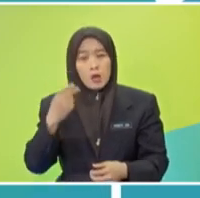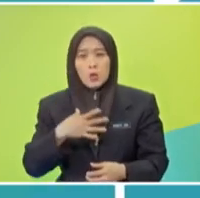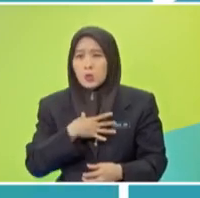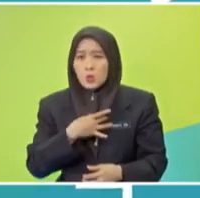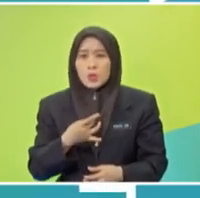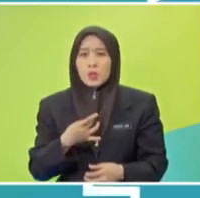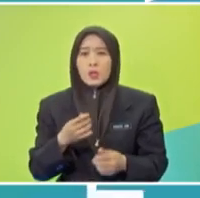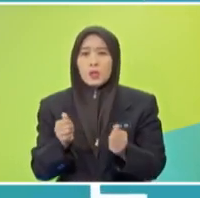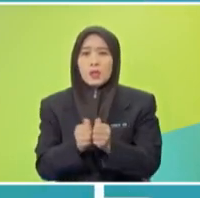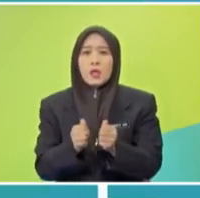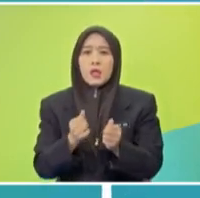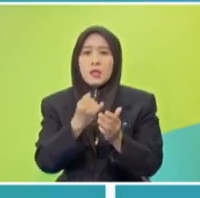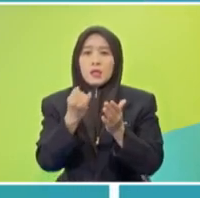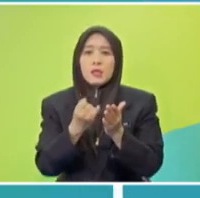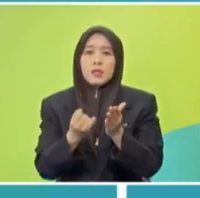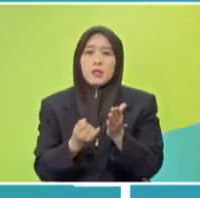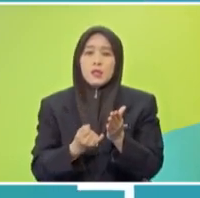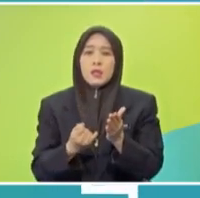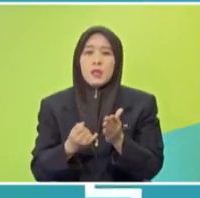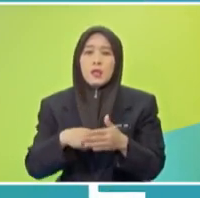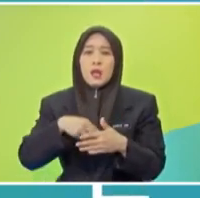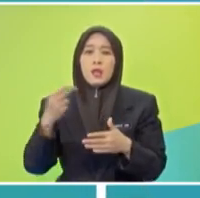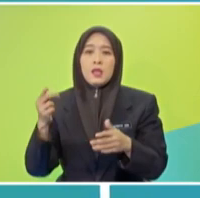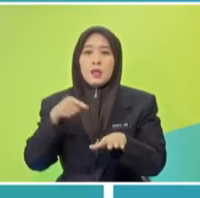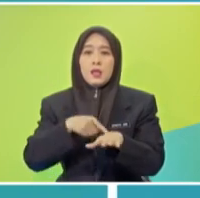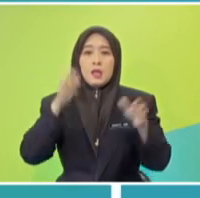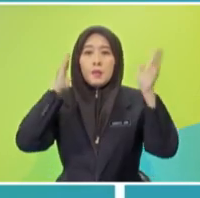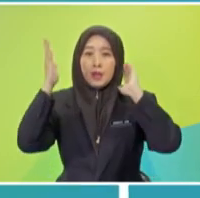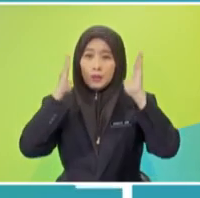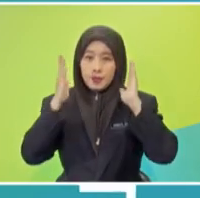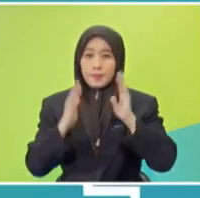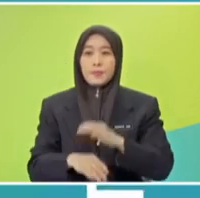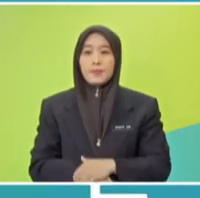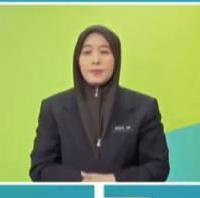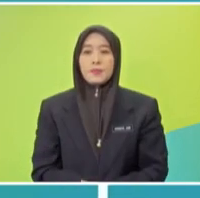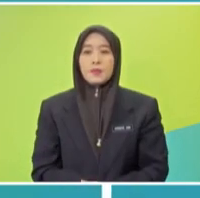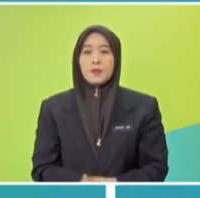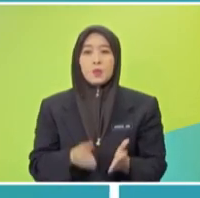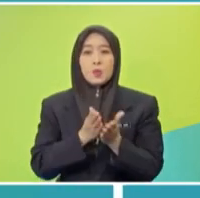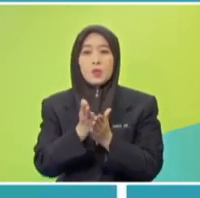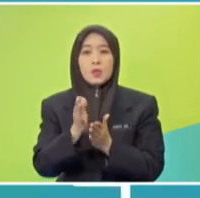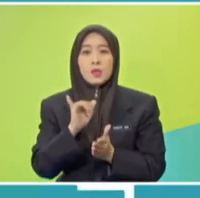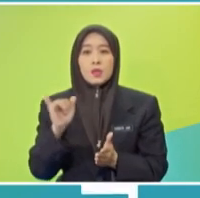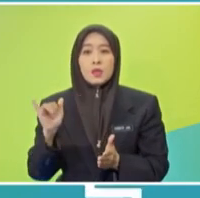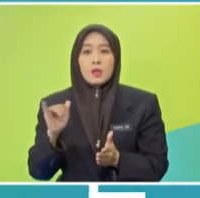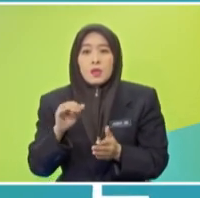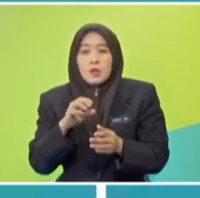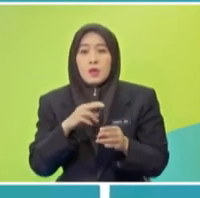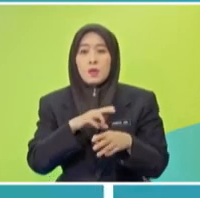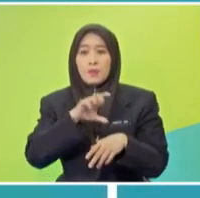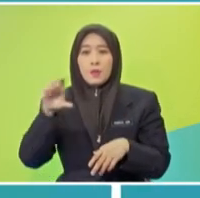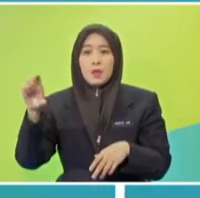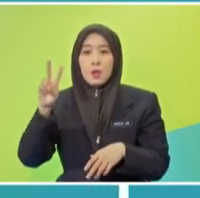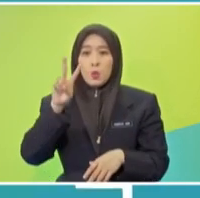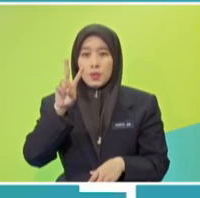ini kedatangan yang dihasilkan di Malaysia Oke terima kasih Hana Oke Seterusnya boleh sambung